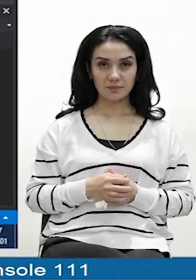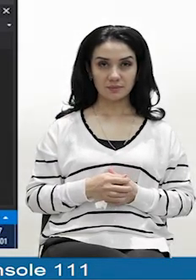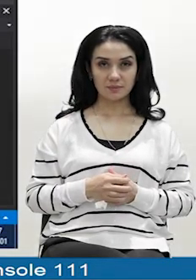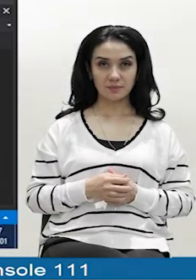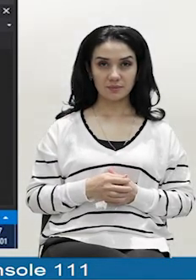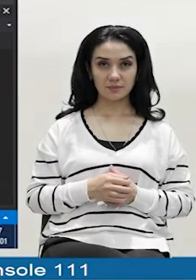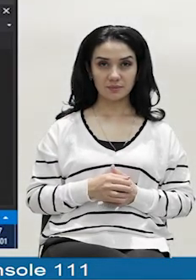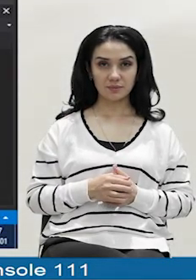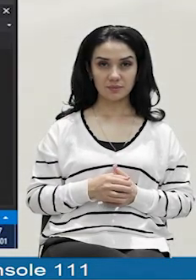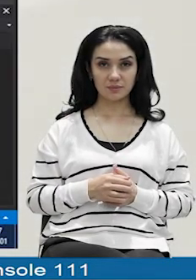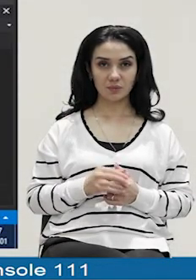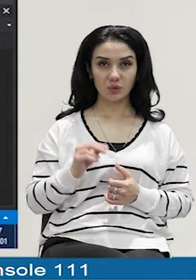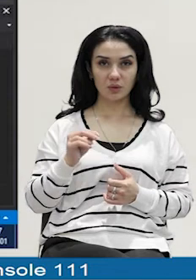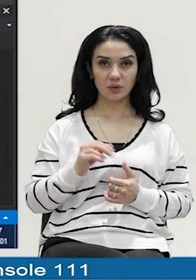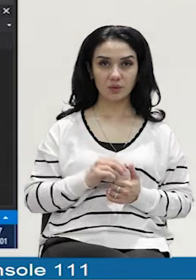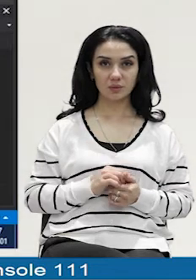chorshanba,